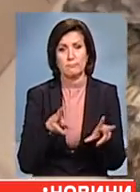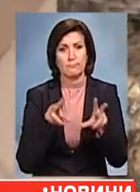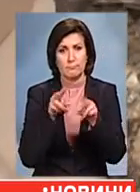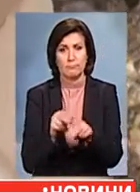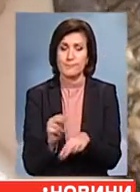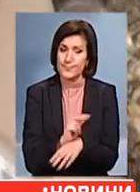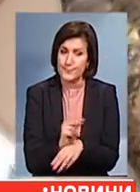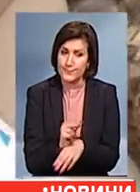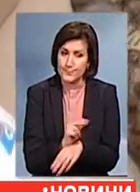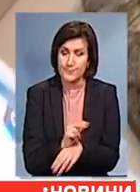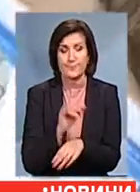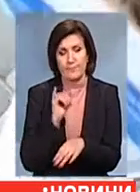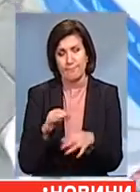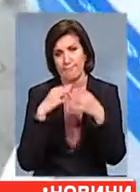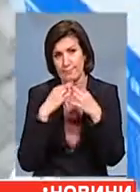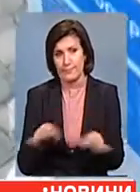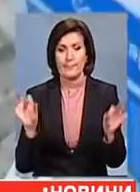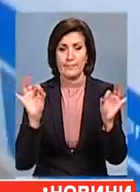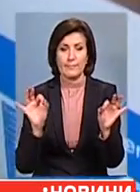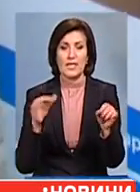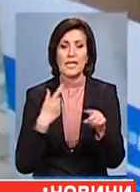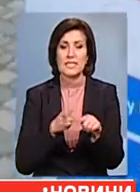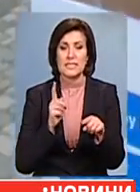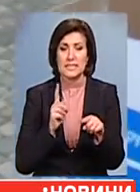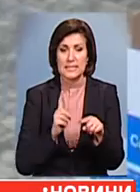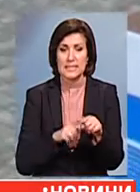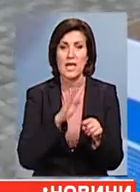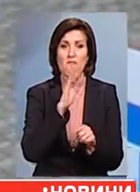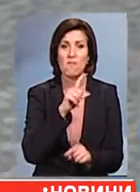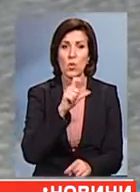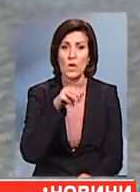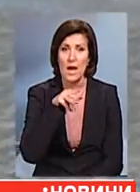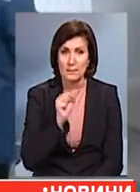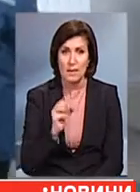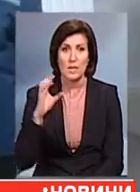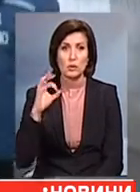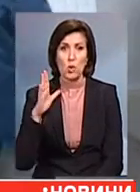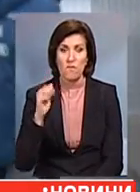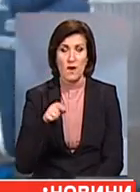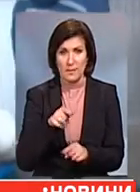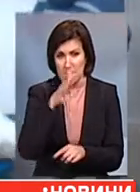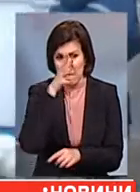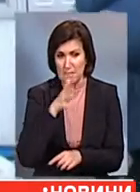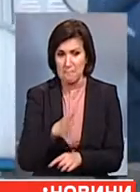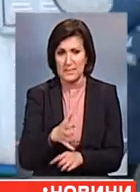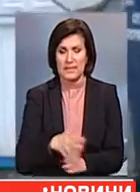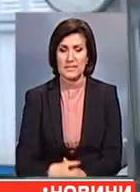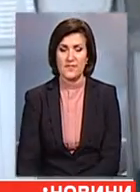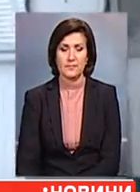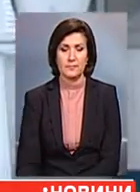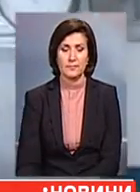пообіцяли вилікувати совиня і відпустити на волю. Це вухата сова і їй приблизно 5 місяців, кажуть зоологи.